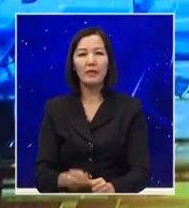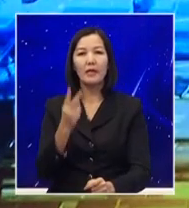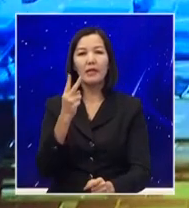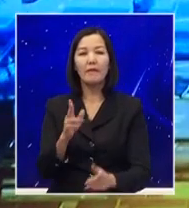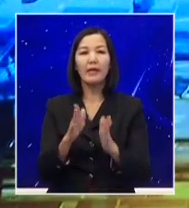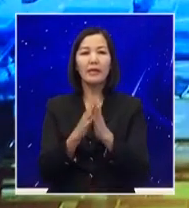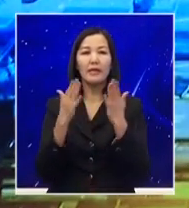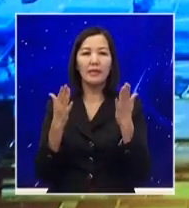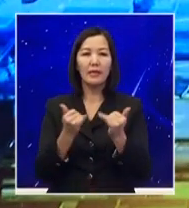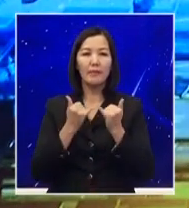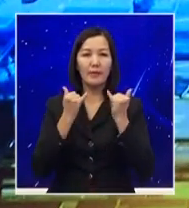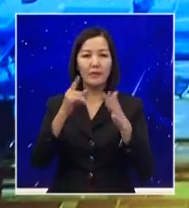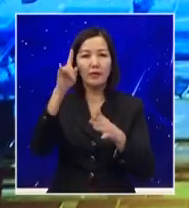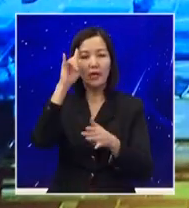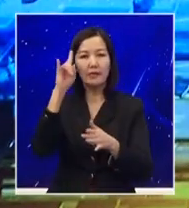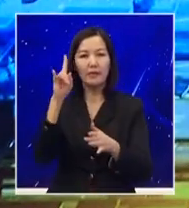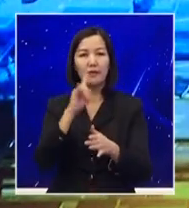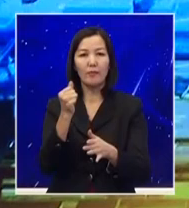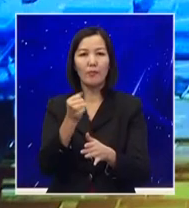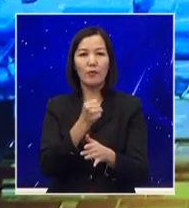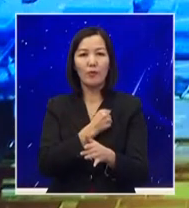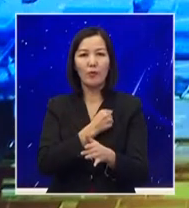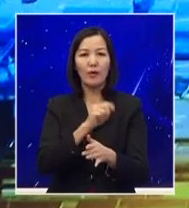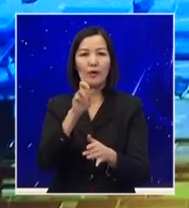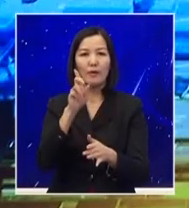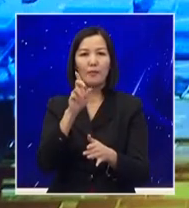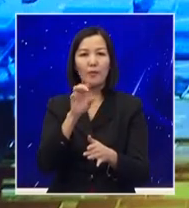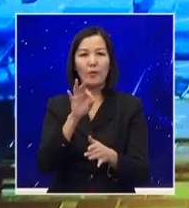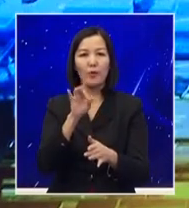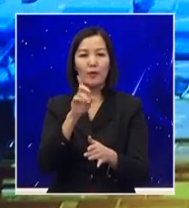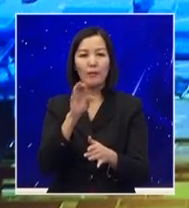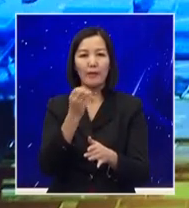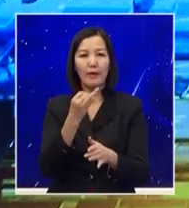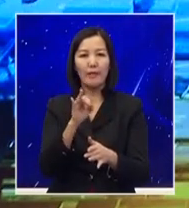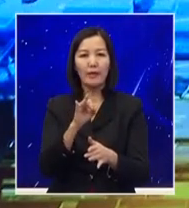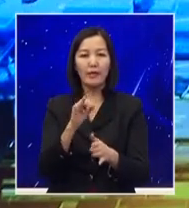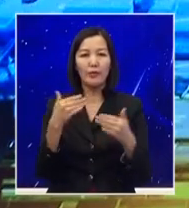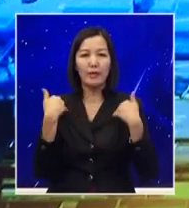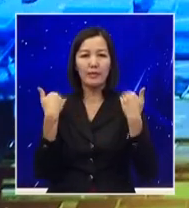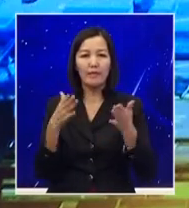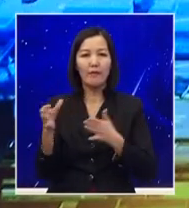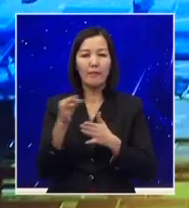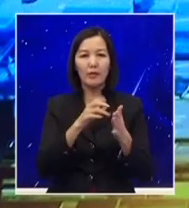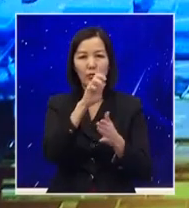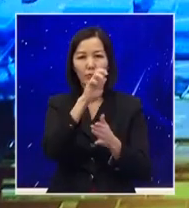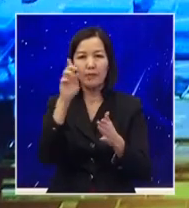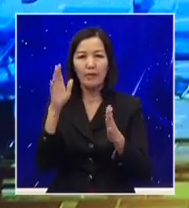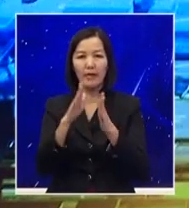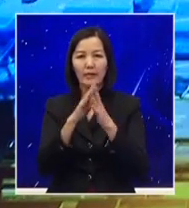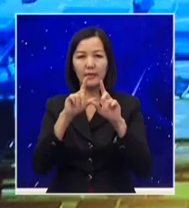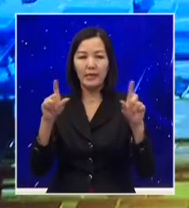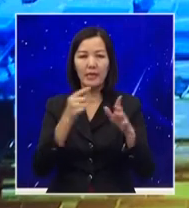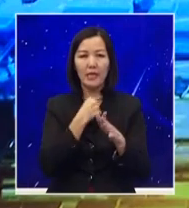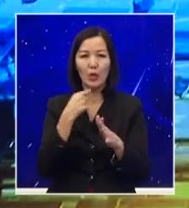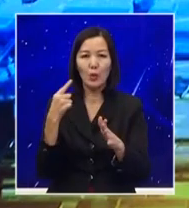Две книги, посвященные казахскому полководцу Бурыбай Батыру, презентовали в областной библиотеке Талдыкургана. Сборник стал